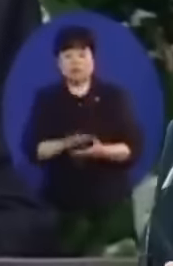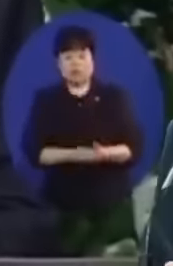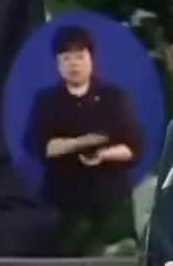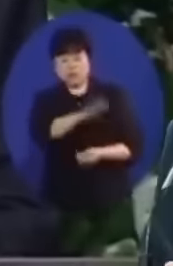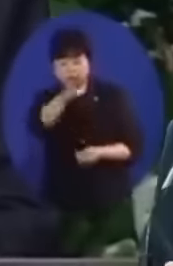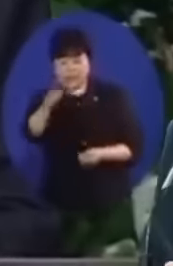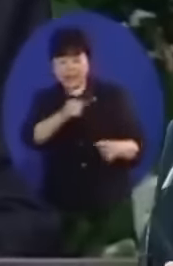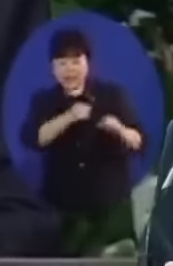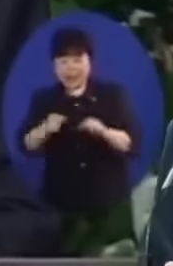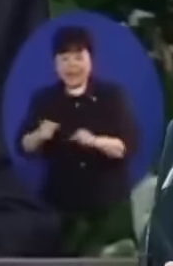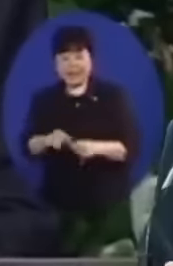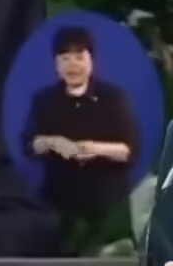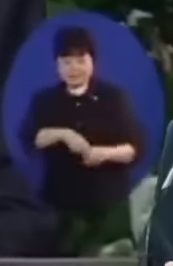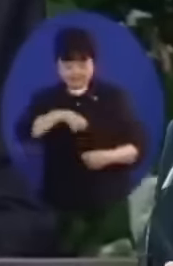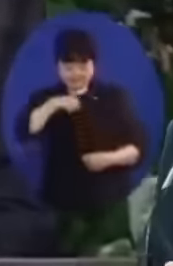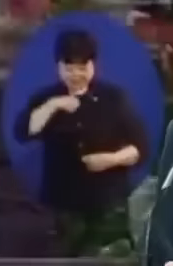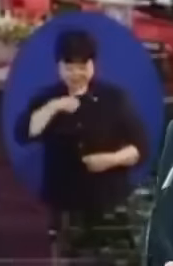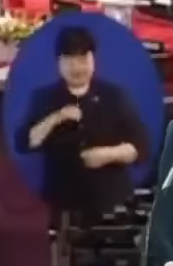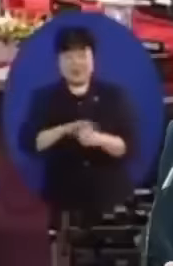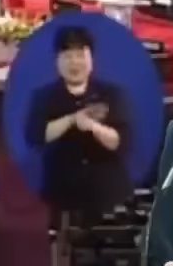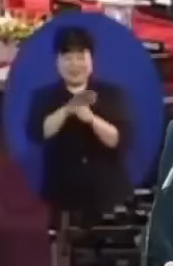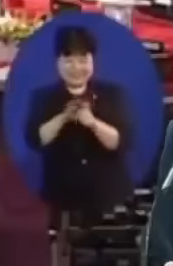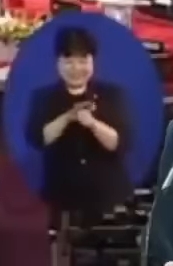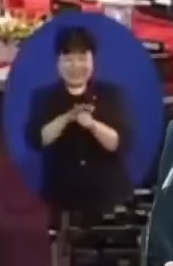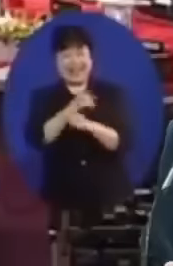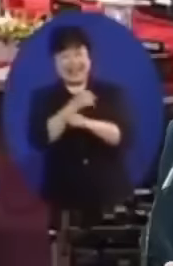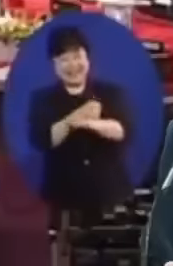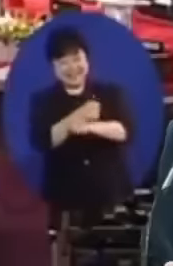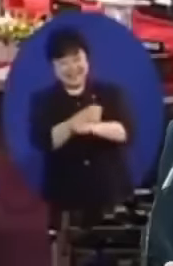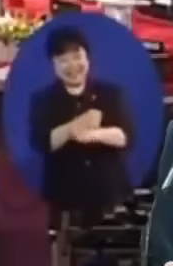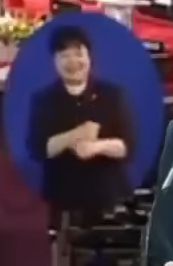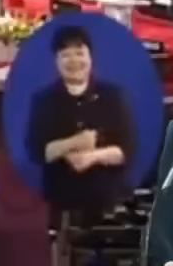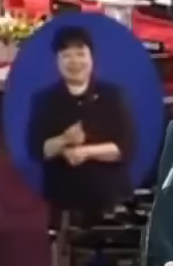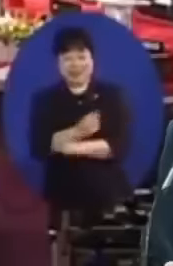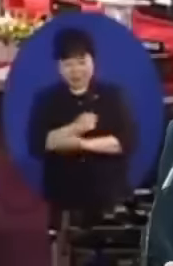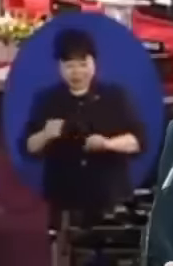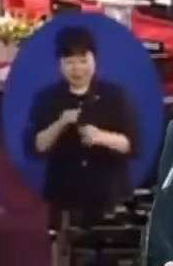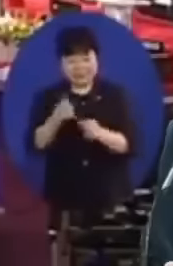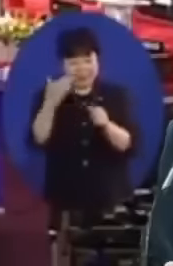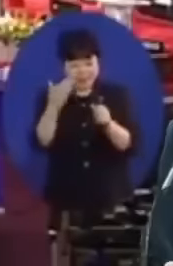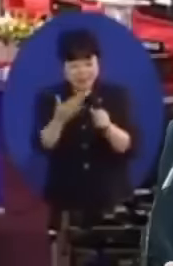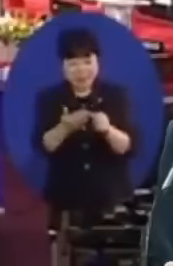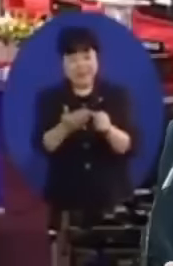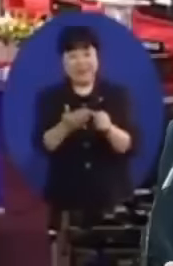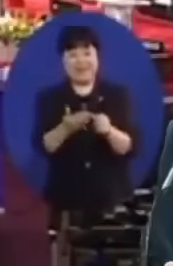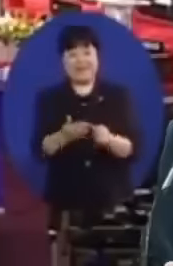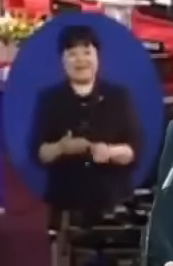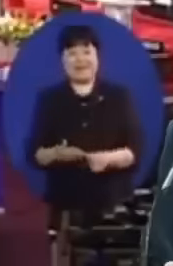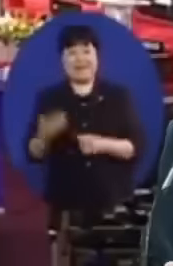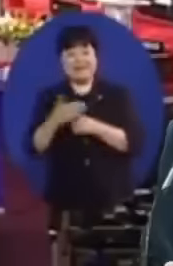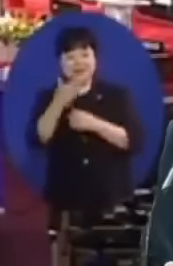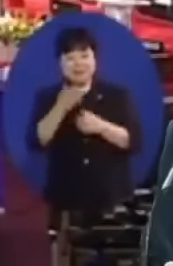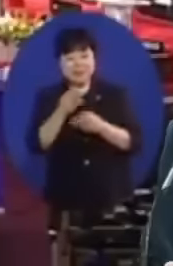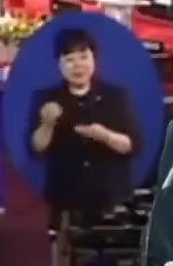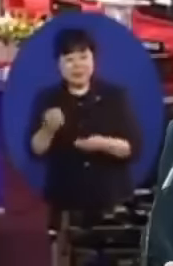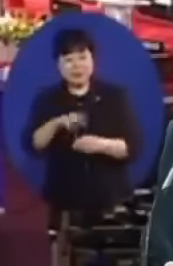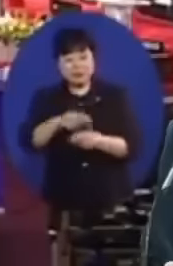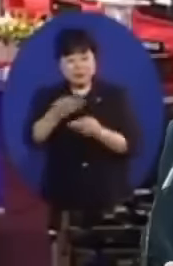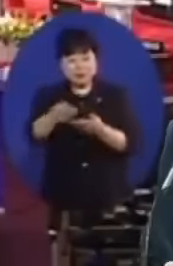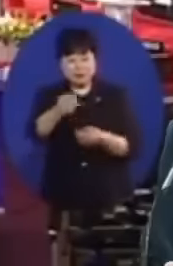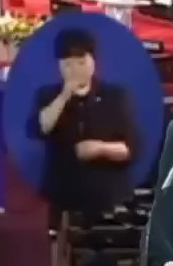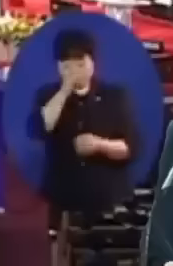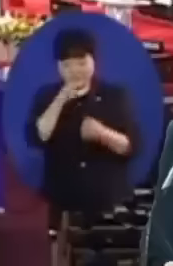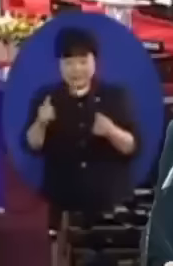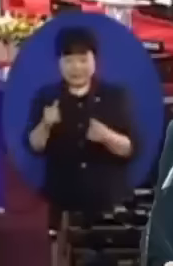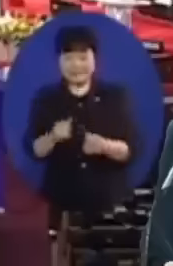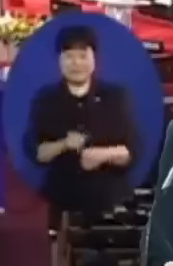우리가 행함과 진실함으로 사랑을 하자는 것입니다. 너그러운 사람에게는 은혜를 구하는 자가 많고 선물 주기를 좋아하는